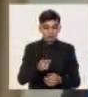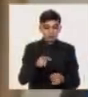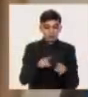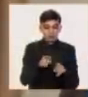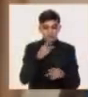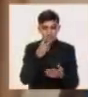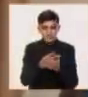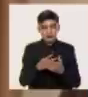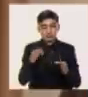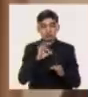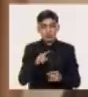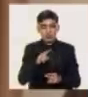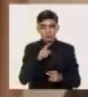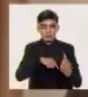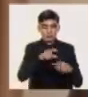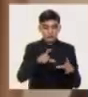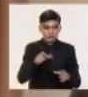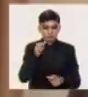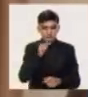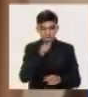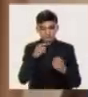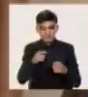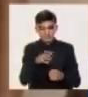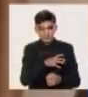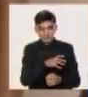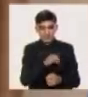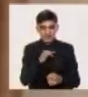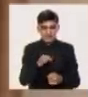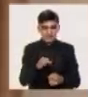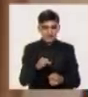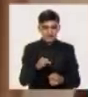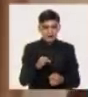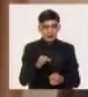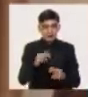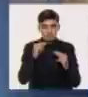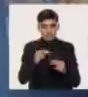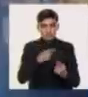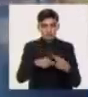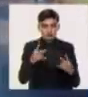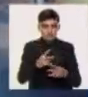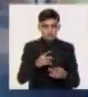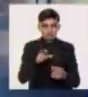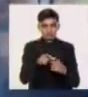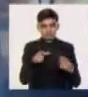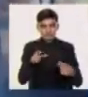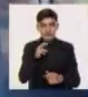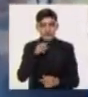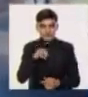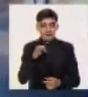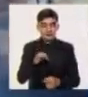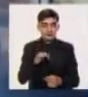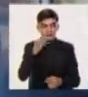это уже показатель того, что предприниматель ведет, ну, не совсем, скажем так, честный бизнес. В Республиканском центре